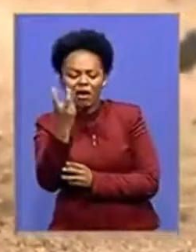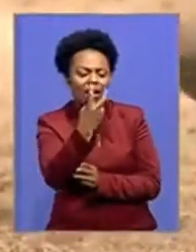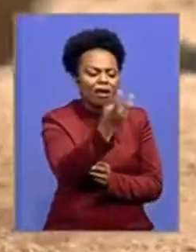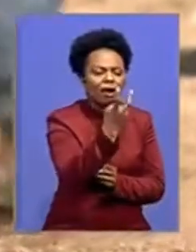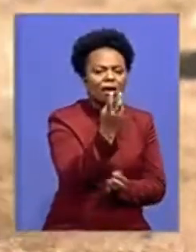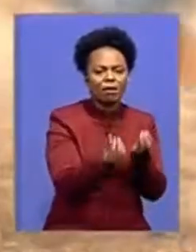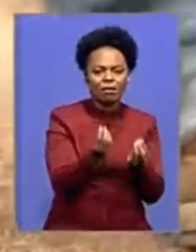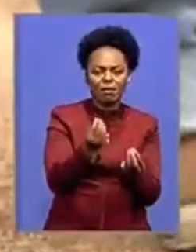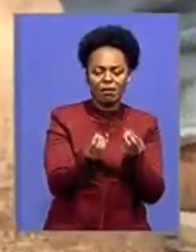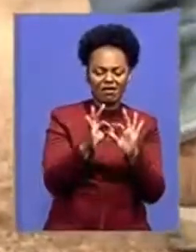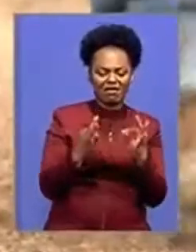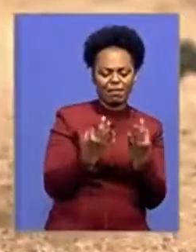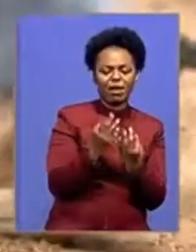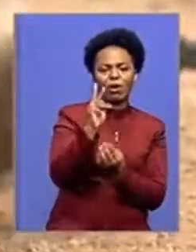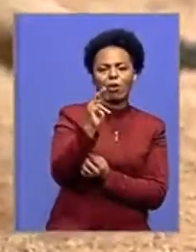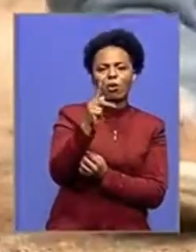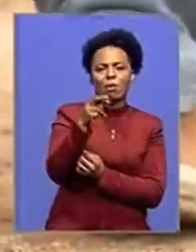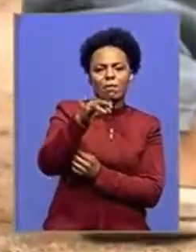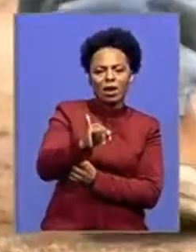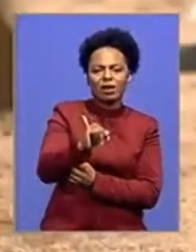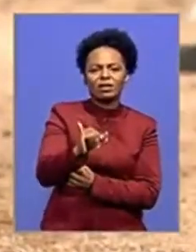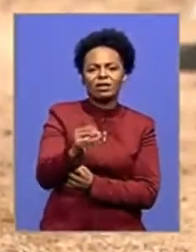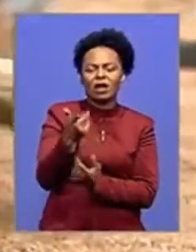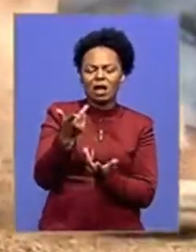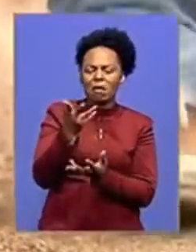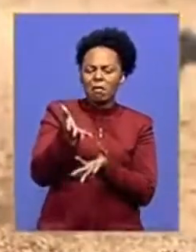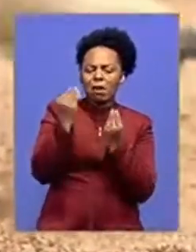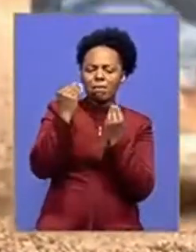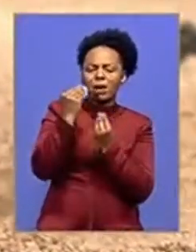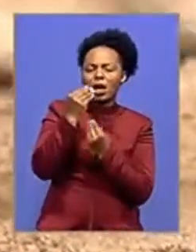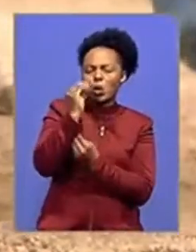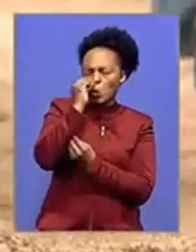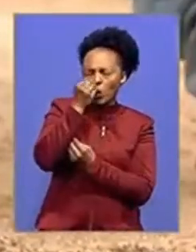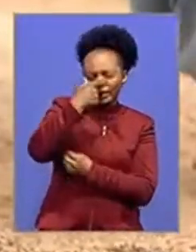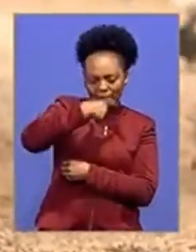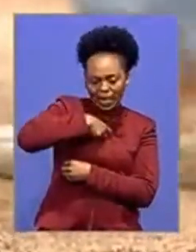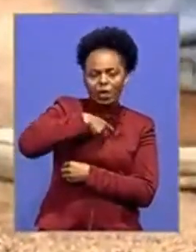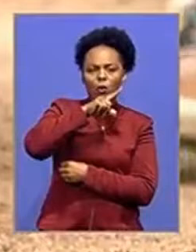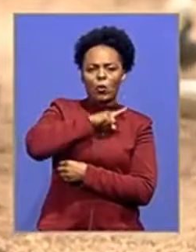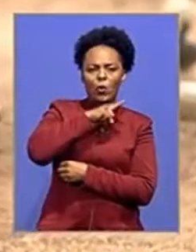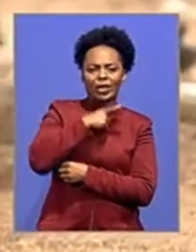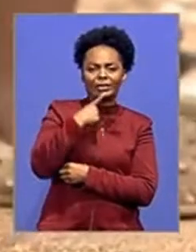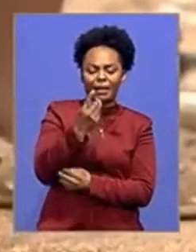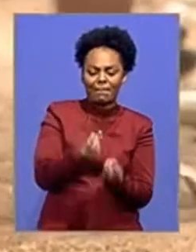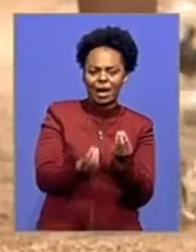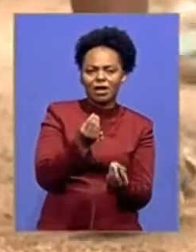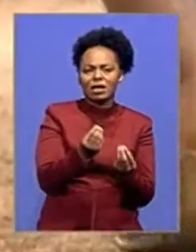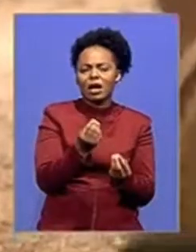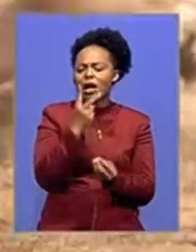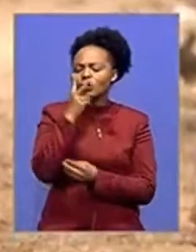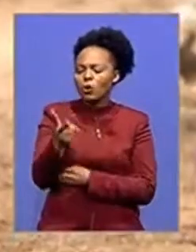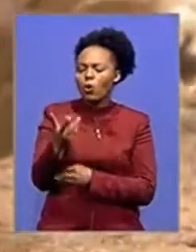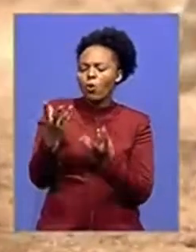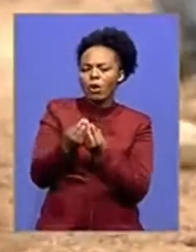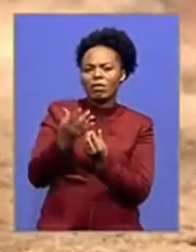tšwela pele ba lapa la ga Nkomane ba ile ba hwetša ditaba tšeo ba bego ba se ba di letela tša gore bana ba bona ba bonwe ba sepela